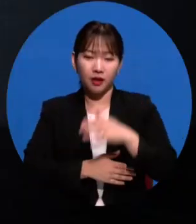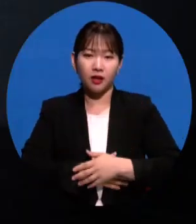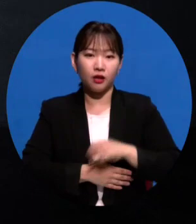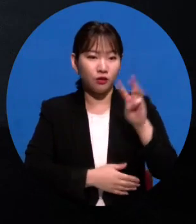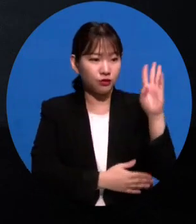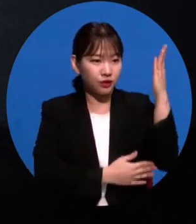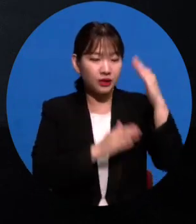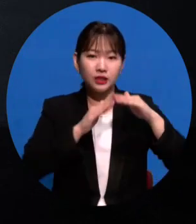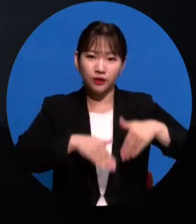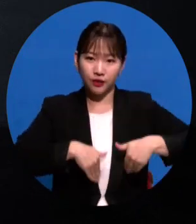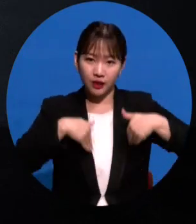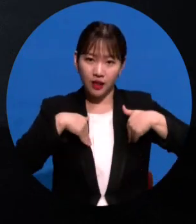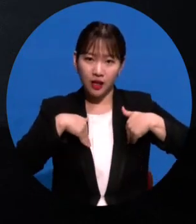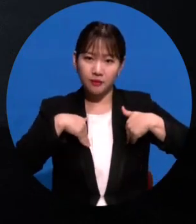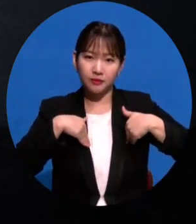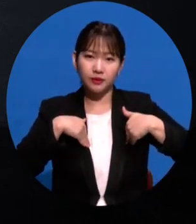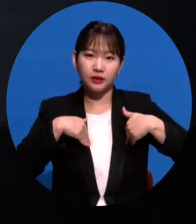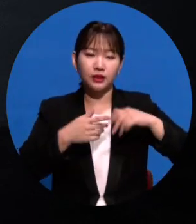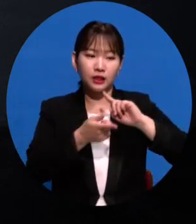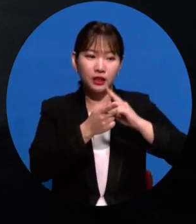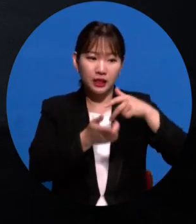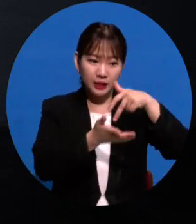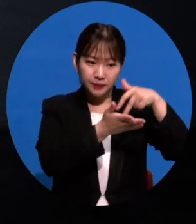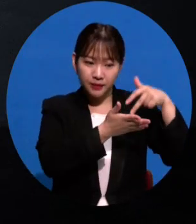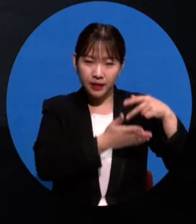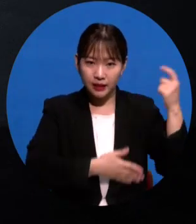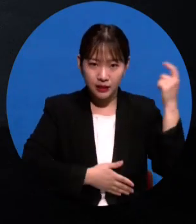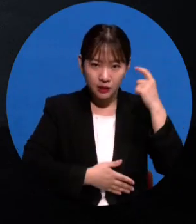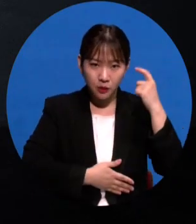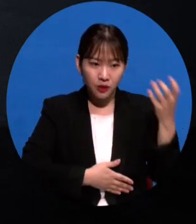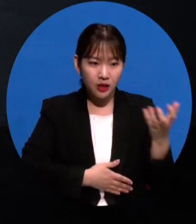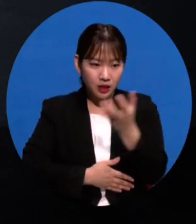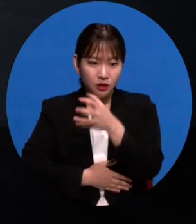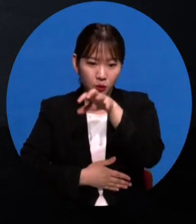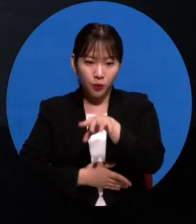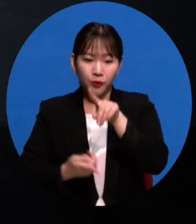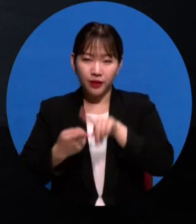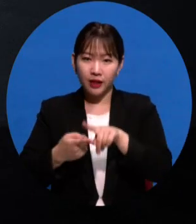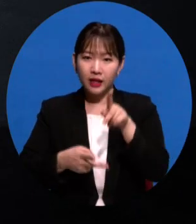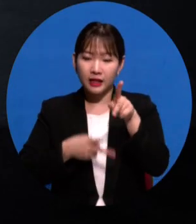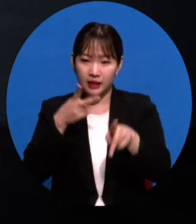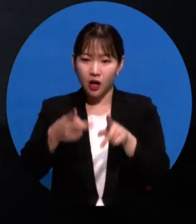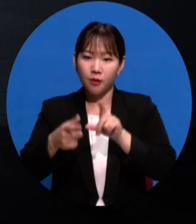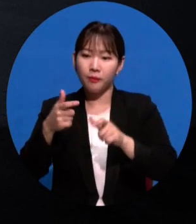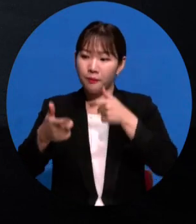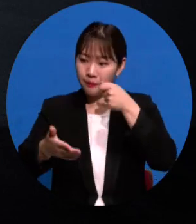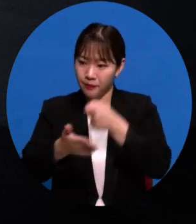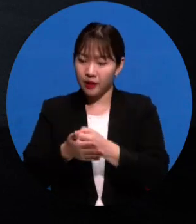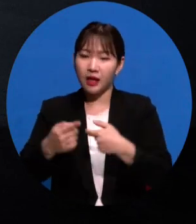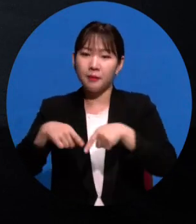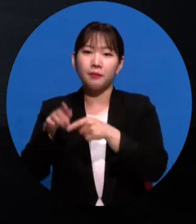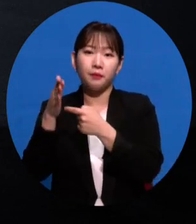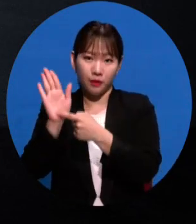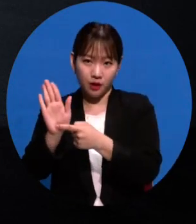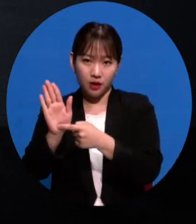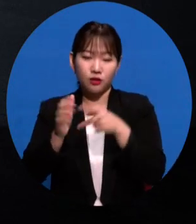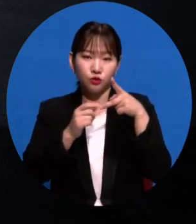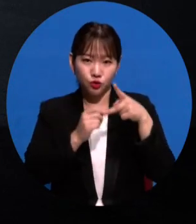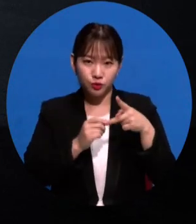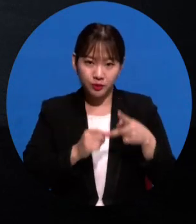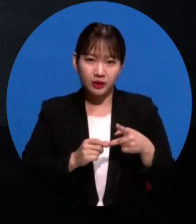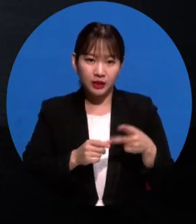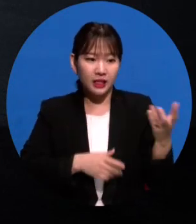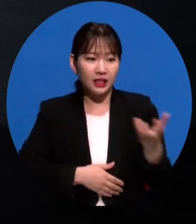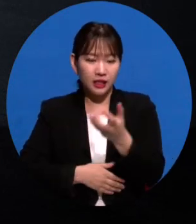광주시와 전라남도는 현장 의견을 청취해 이전 지역에 대한 지원 사업을 확정해 함께 발표한다는 것과 소음 문제와